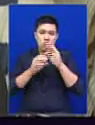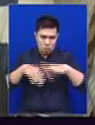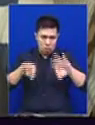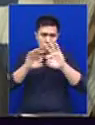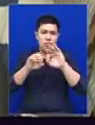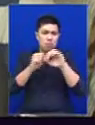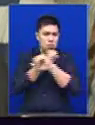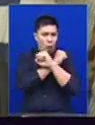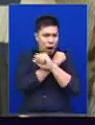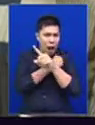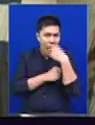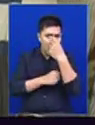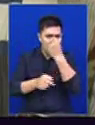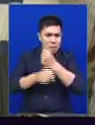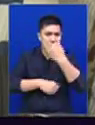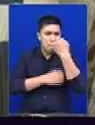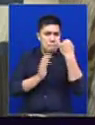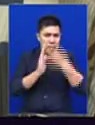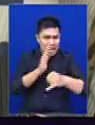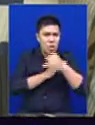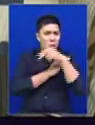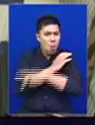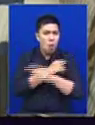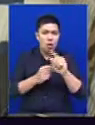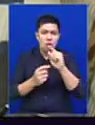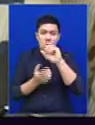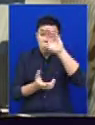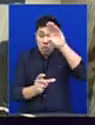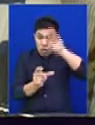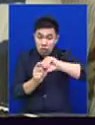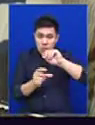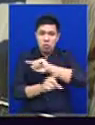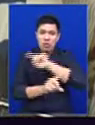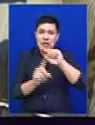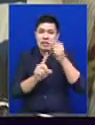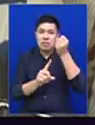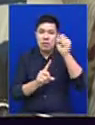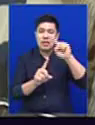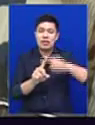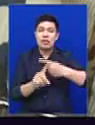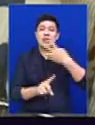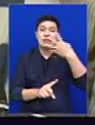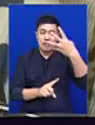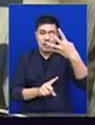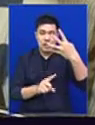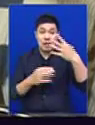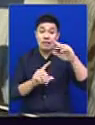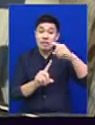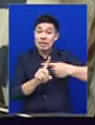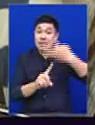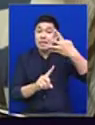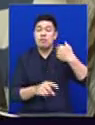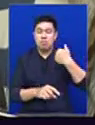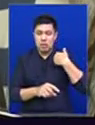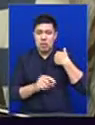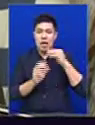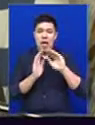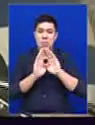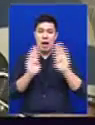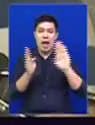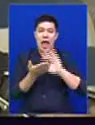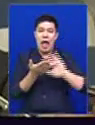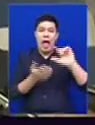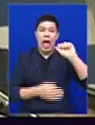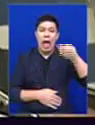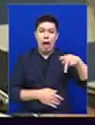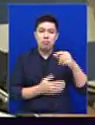ปรามคนที่กระทำทุจริตเปิดให้ดาวน์โหลดได้ในวันที่11เมษายนนะครับและในเดือนเมษายนก็จะมีการเปิดตัวแอปพลิเคชันฉลา